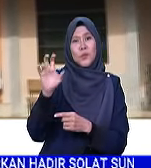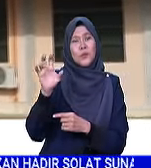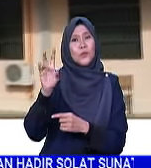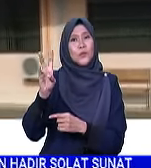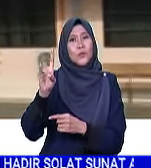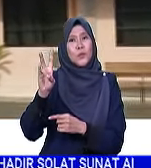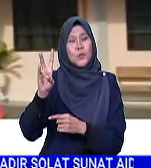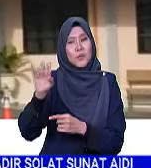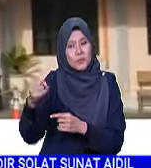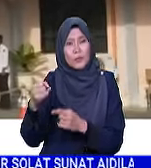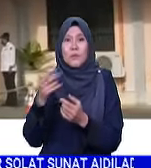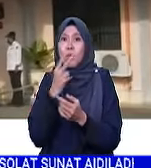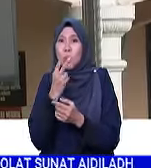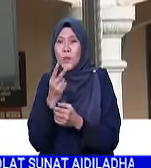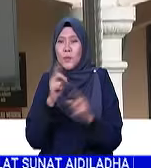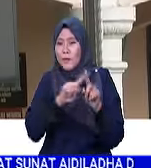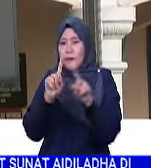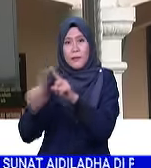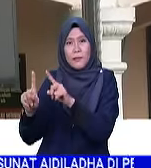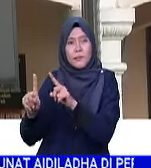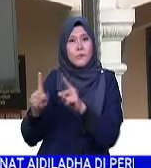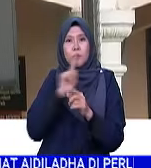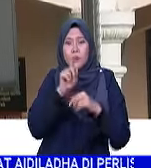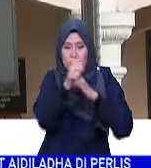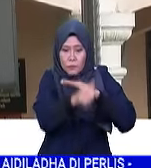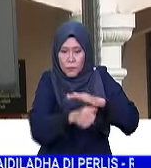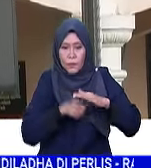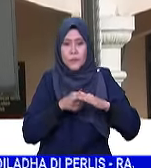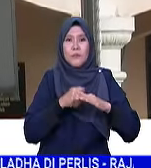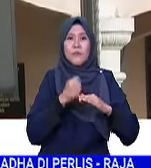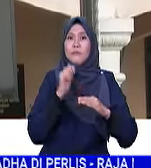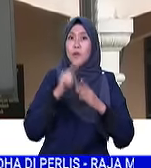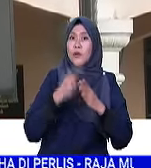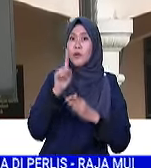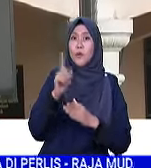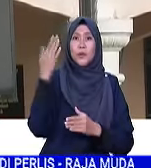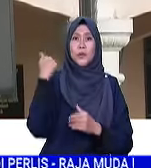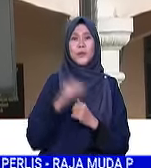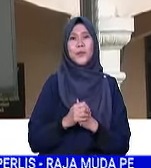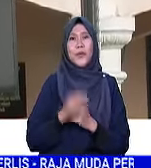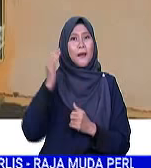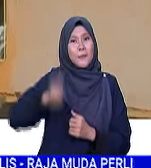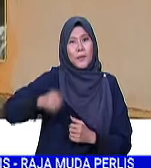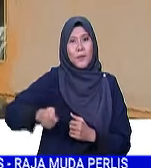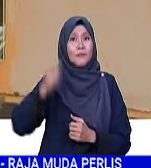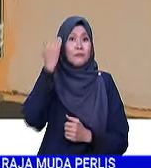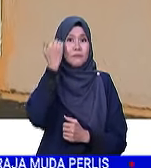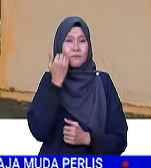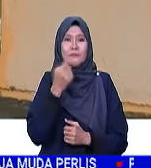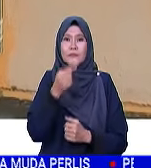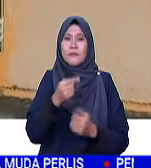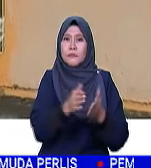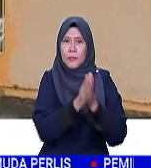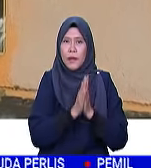1,770,000 batang rokok pelbagai jenis dipercayai diselundup pada Januari lalu. Majistret Aziana Azib membenarkan